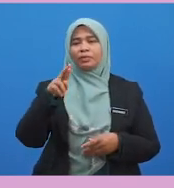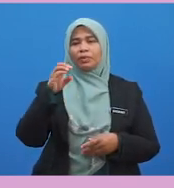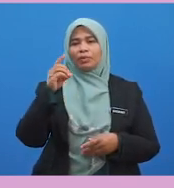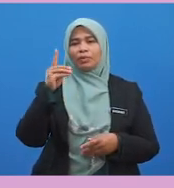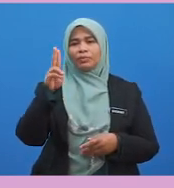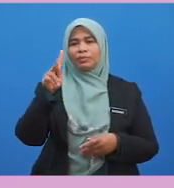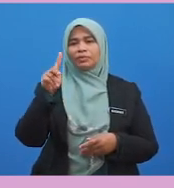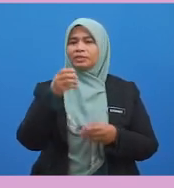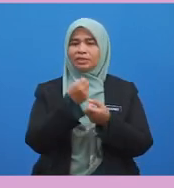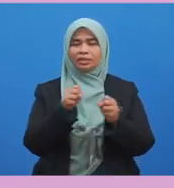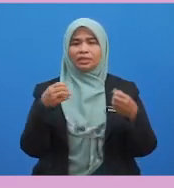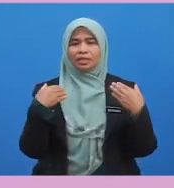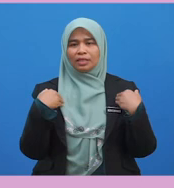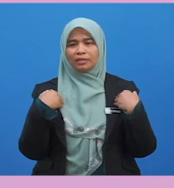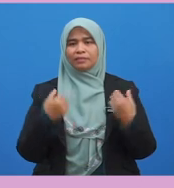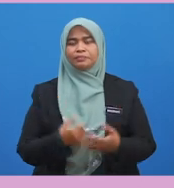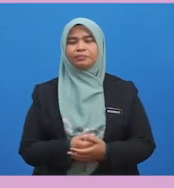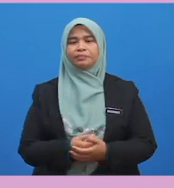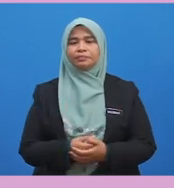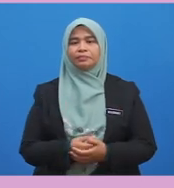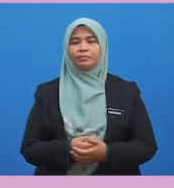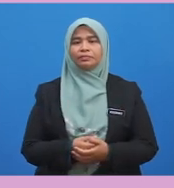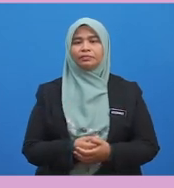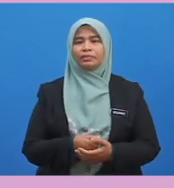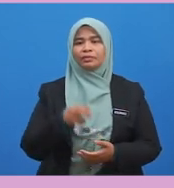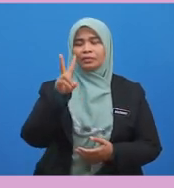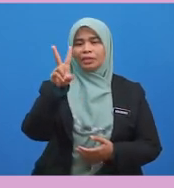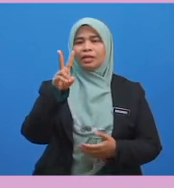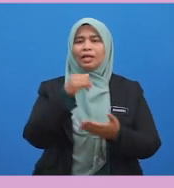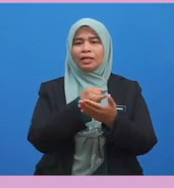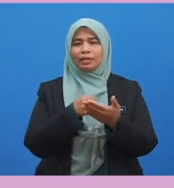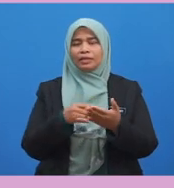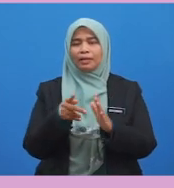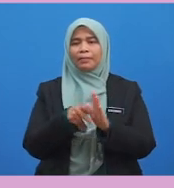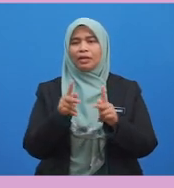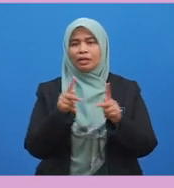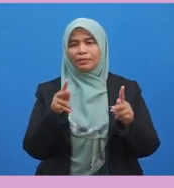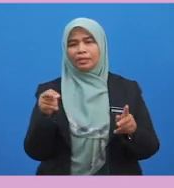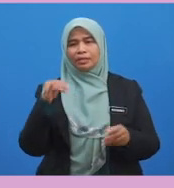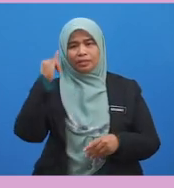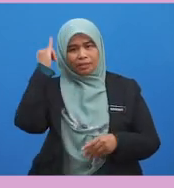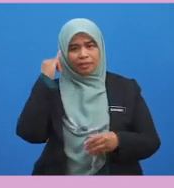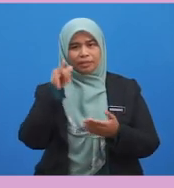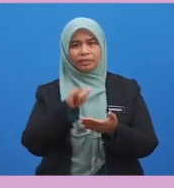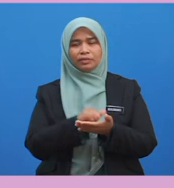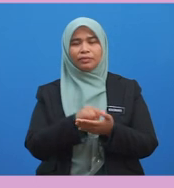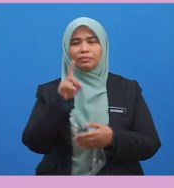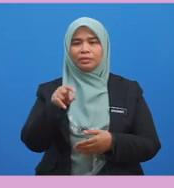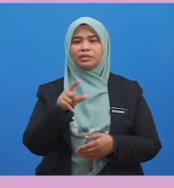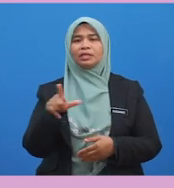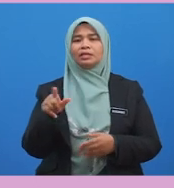ada atau bahan rujukan yang kedua. Kedua, lakaran perkembangan idea